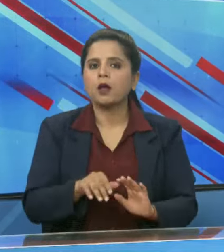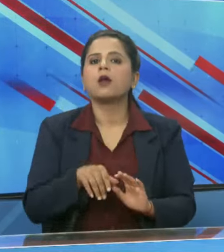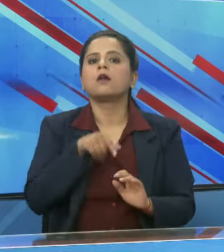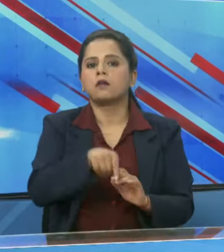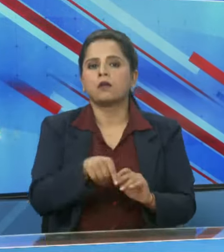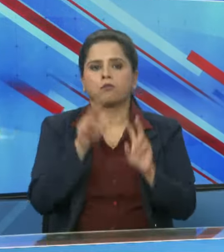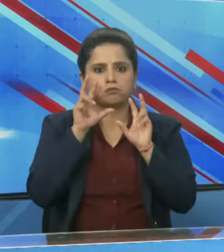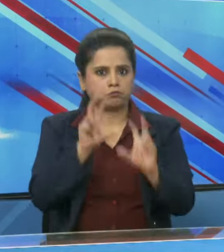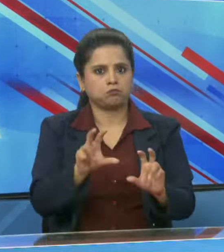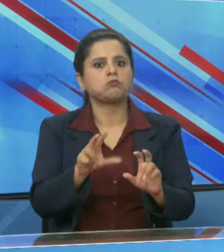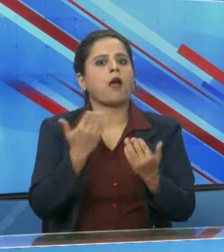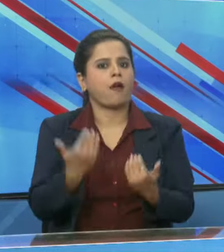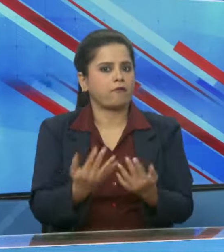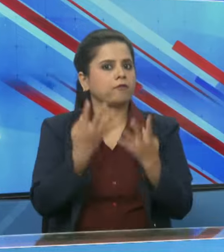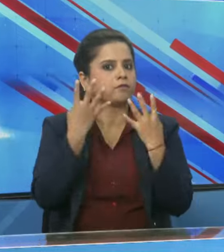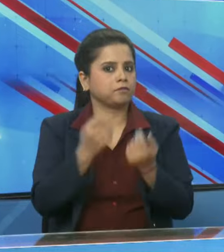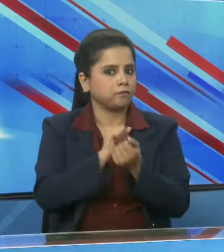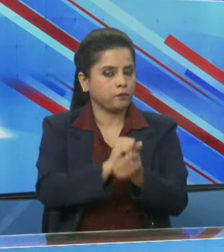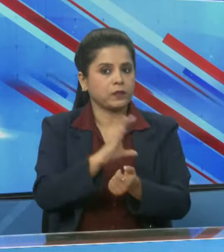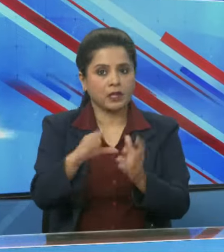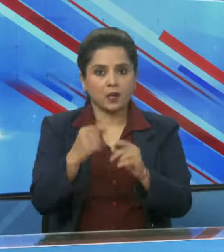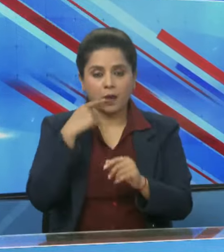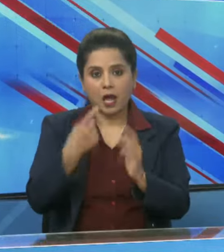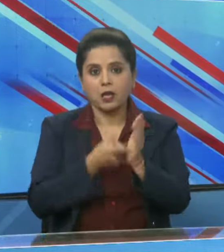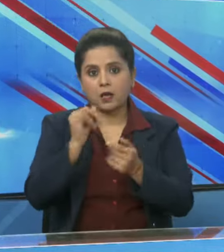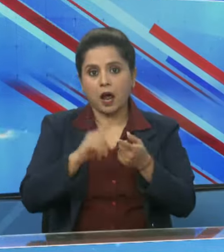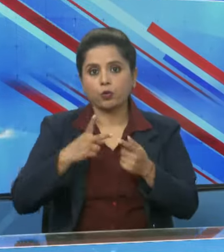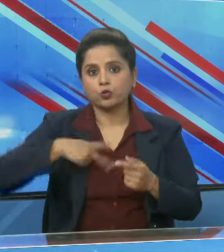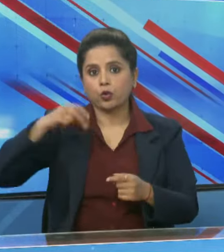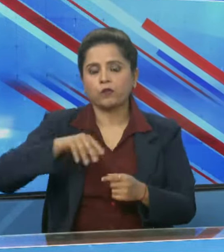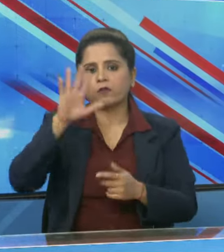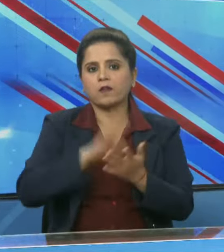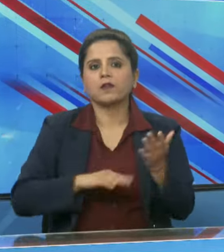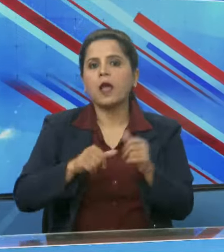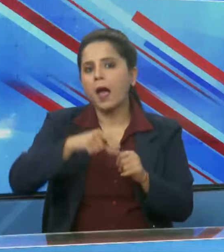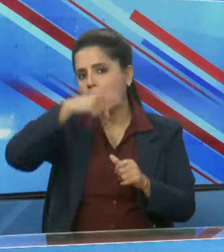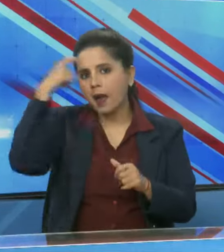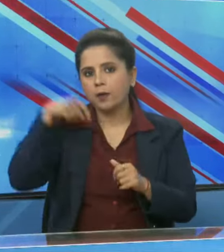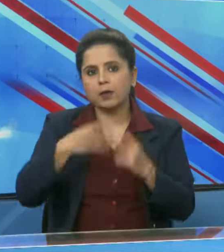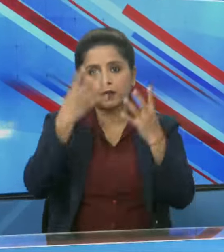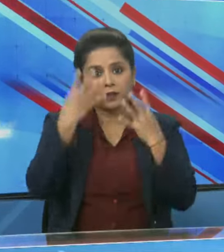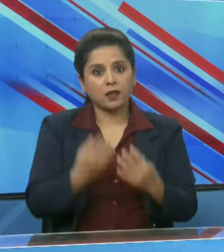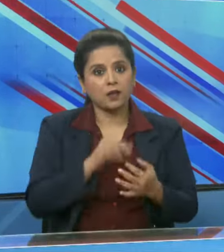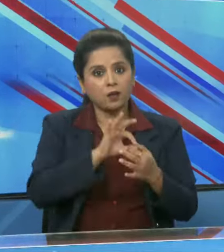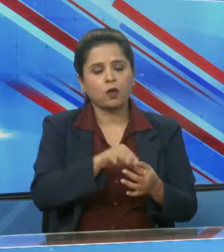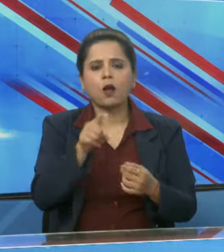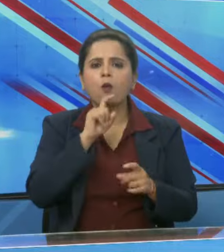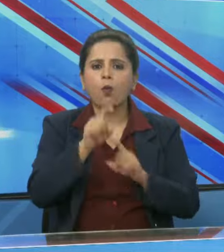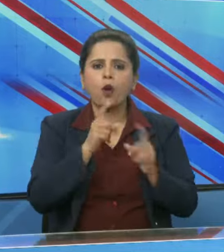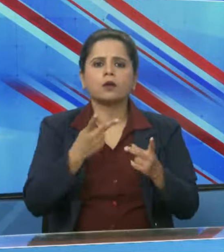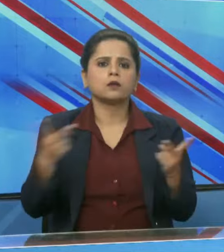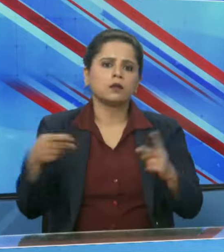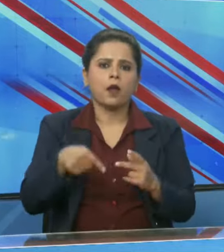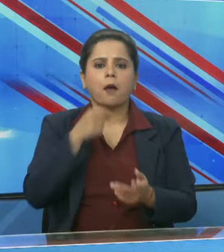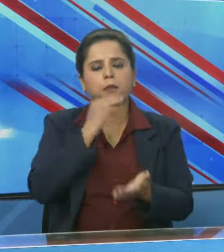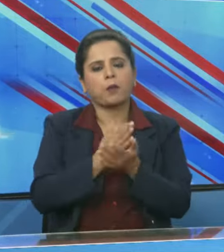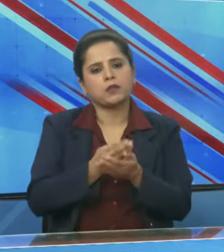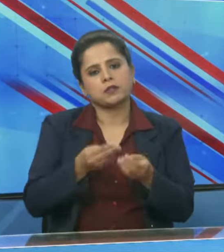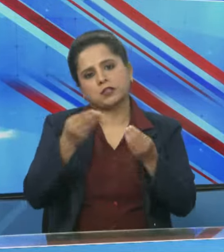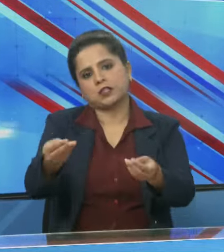हैं। सीबीआई को राउज एवेन्यू अदालत ने 5 अप्रैल को तिहाड़ में ही उनसे पूछताछ करने की इजाजत दी